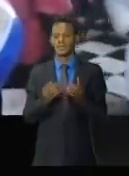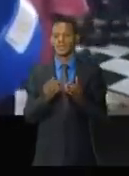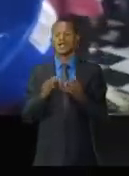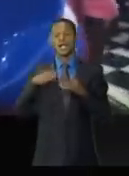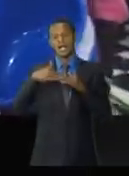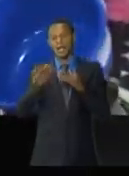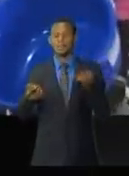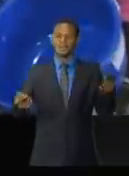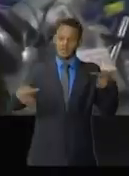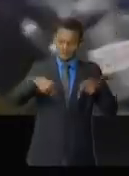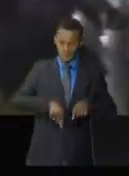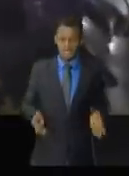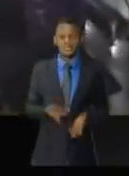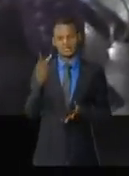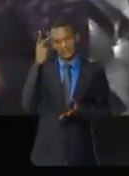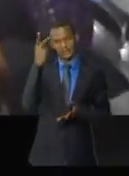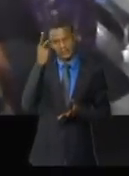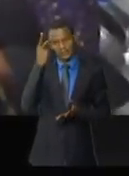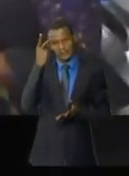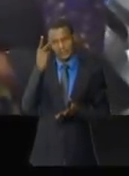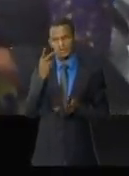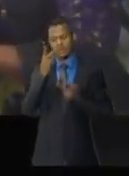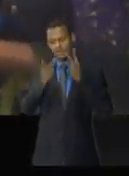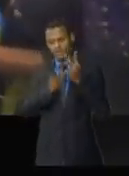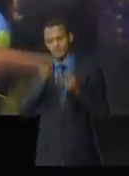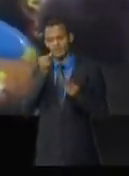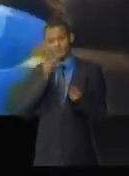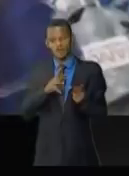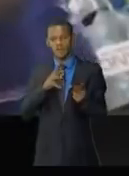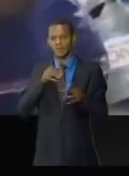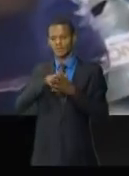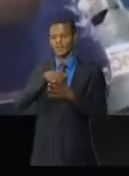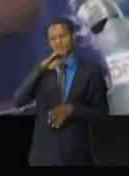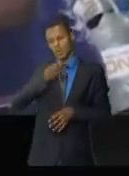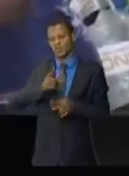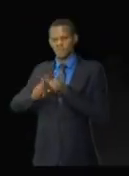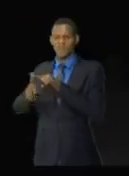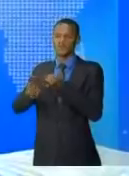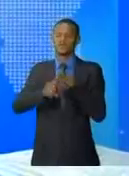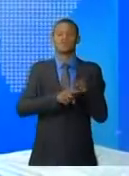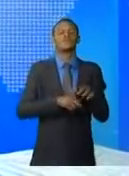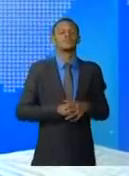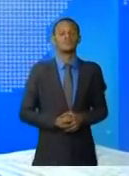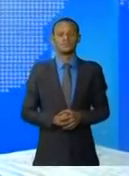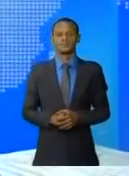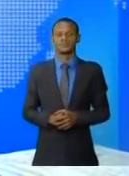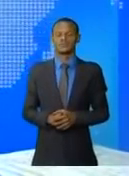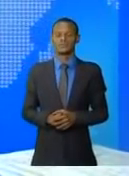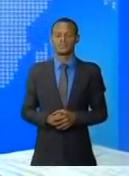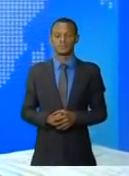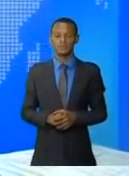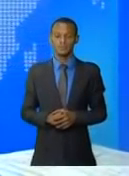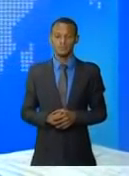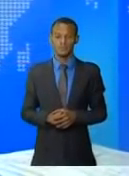Ngaliema, Kitambo et Limete Kingabwa pour sensibiliser les femmes sur leur autonomisation. La RDC